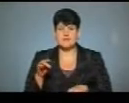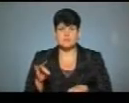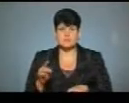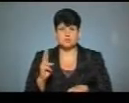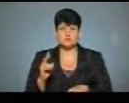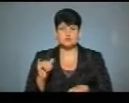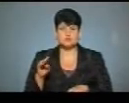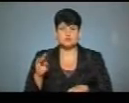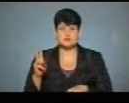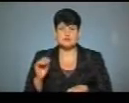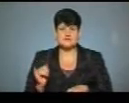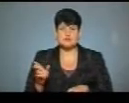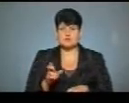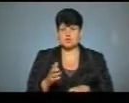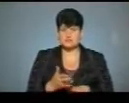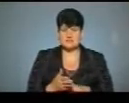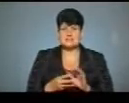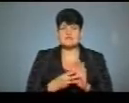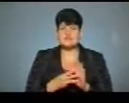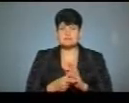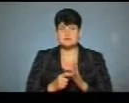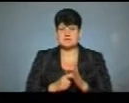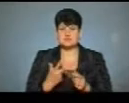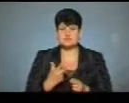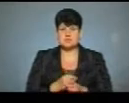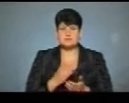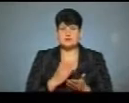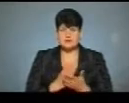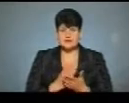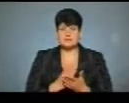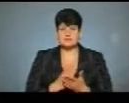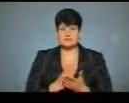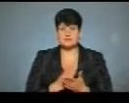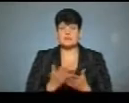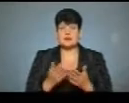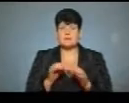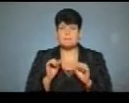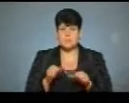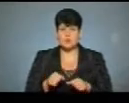в Березовиці. Тобто 8 кабінетів щеплень є розгорнутих, де можна